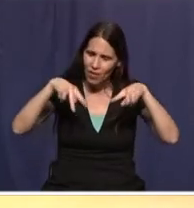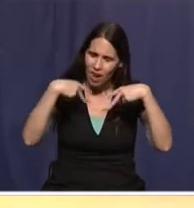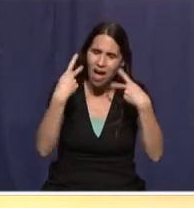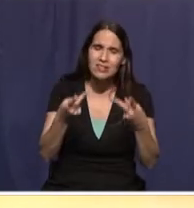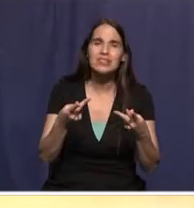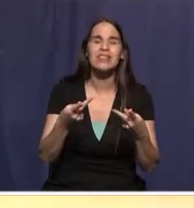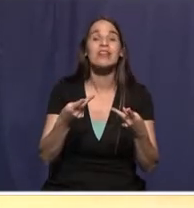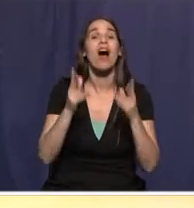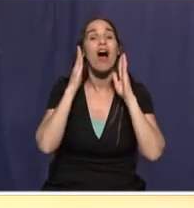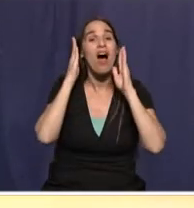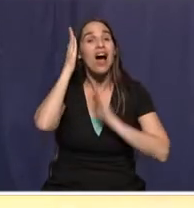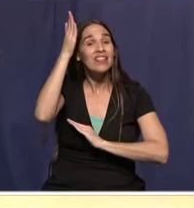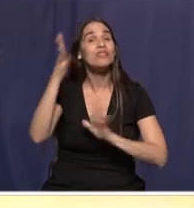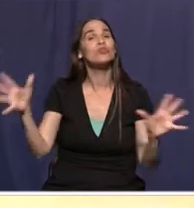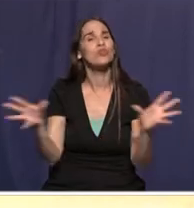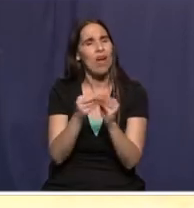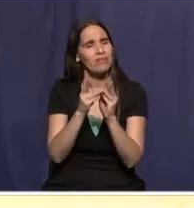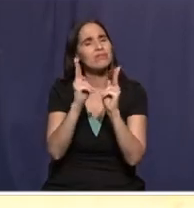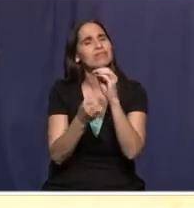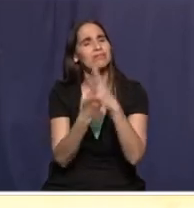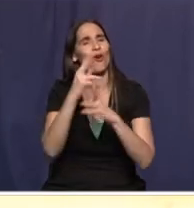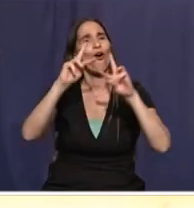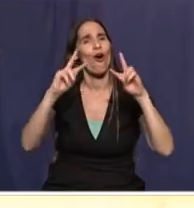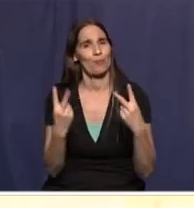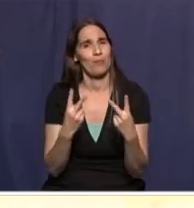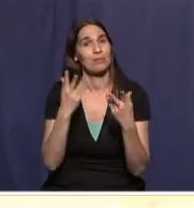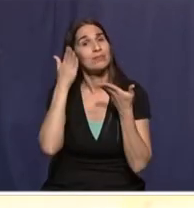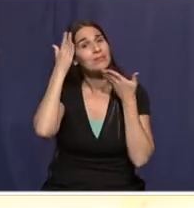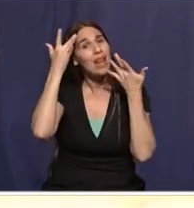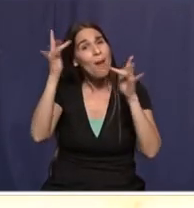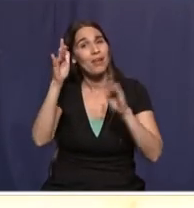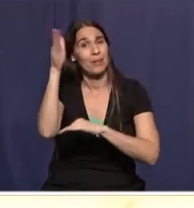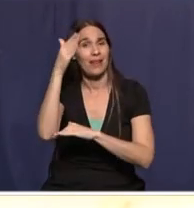עתיד משותף למען מדינתנו ולמען ילדינו.